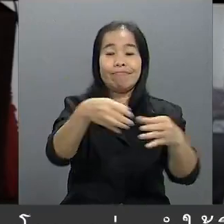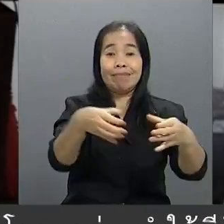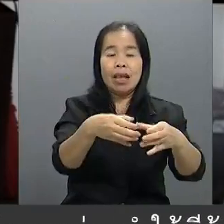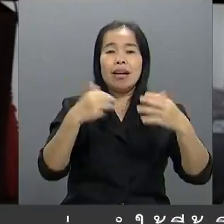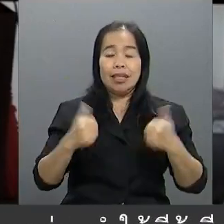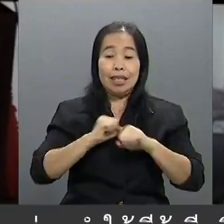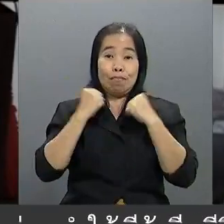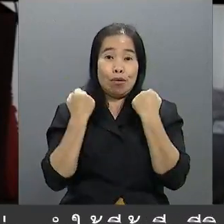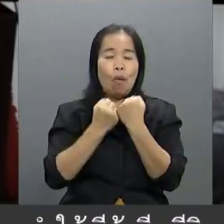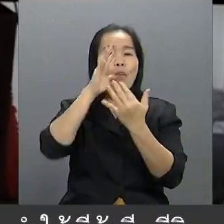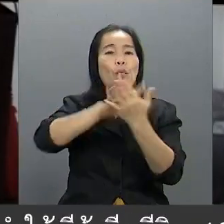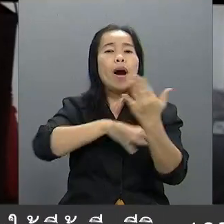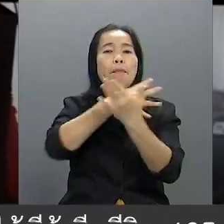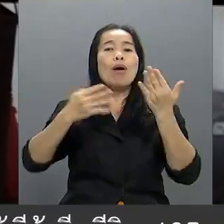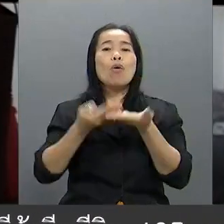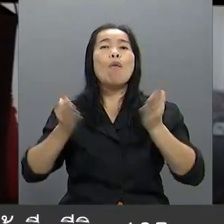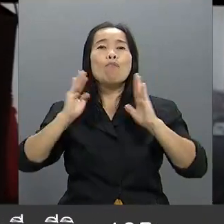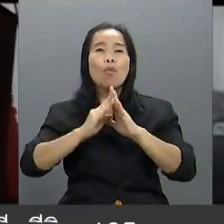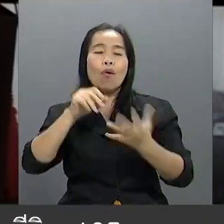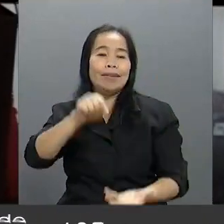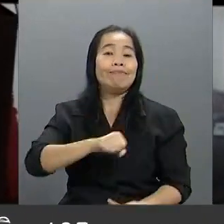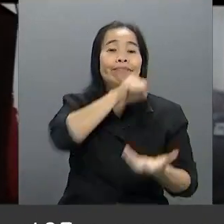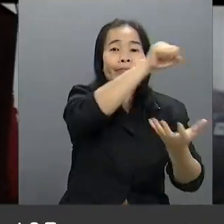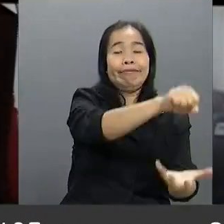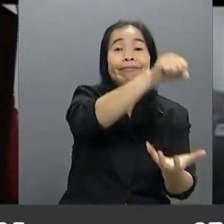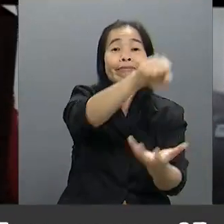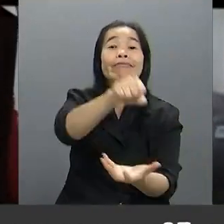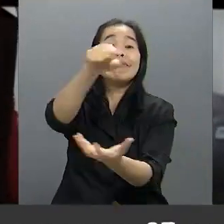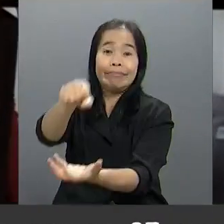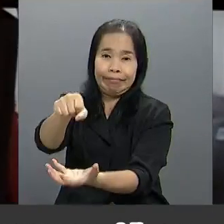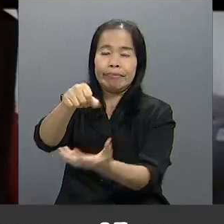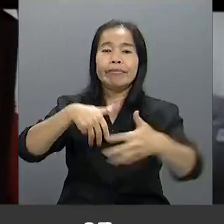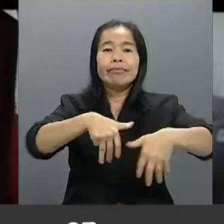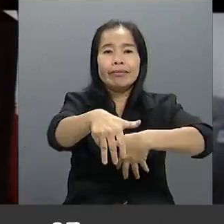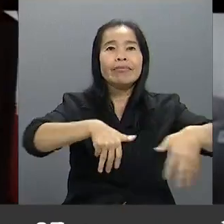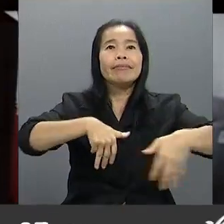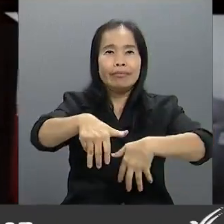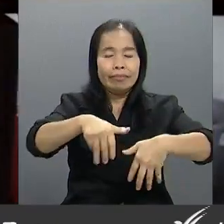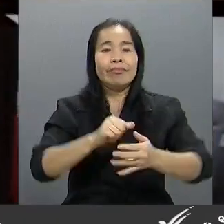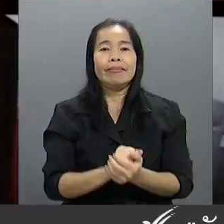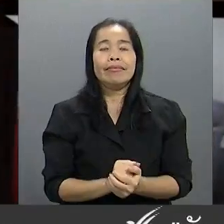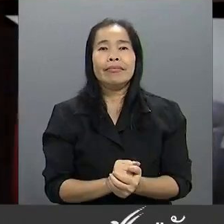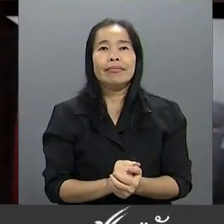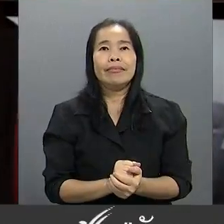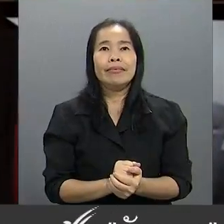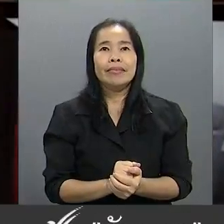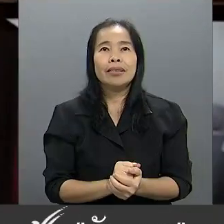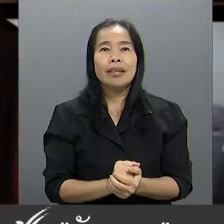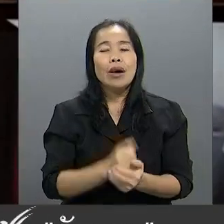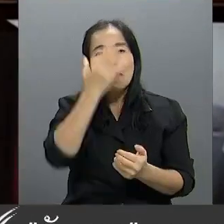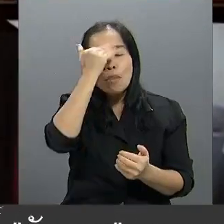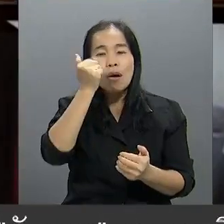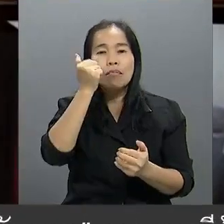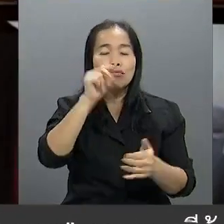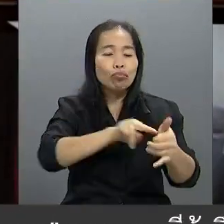ให้กับสมาชิกนะครับที่ทางสมาคมได้มาดูแลนะครับให้การช่วยเห